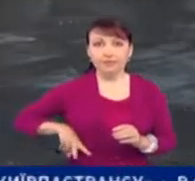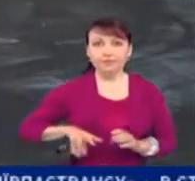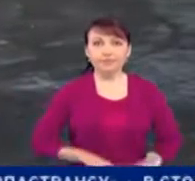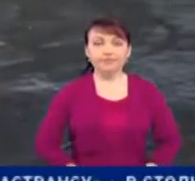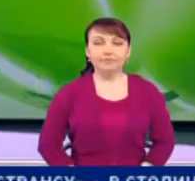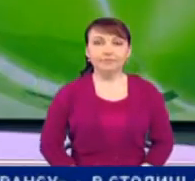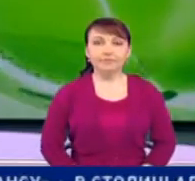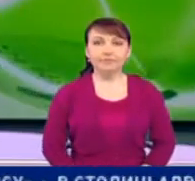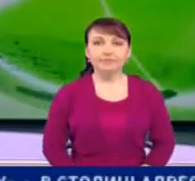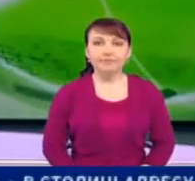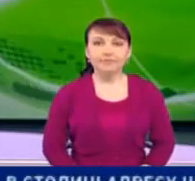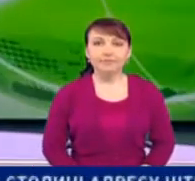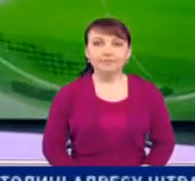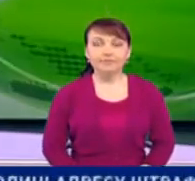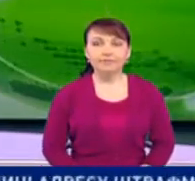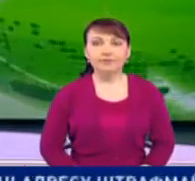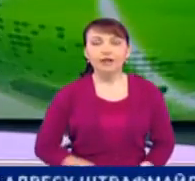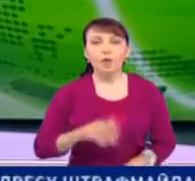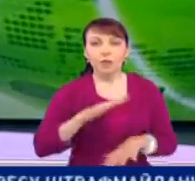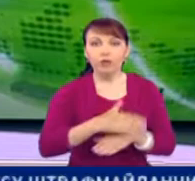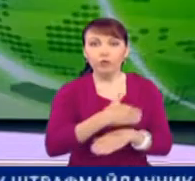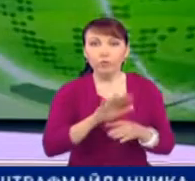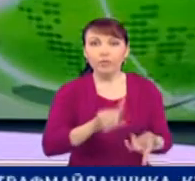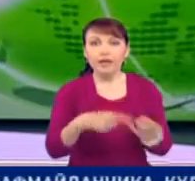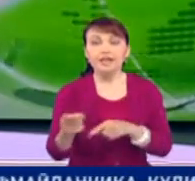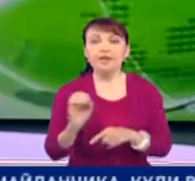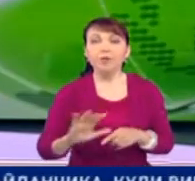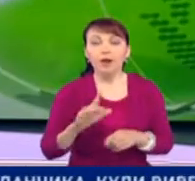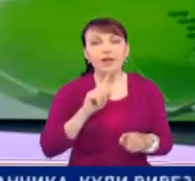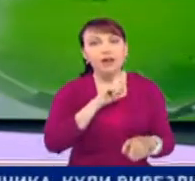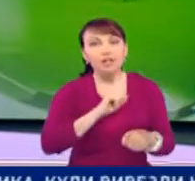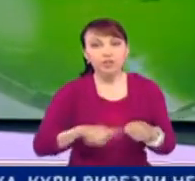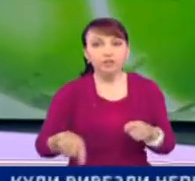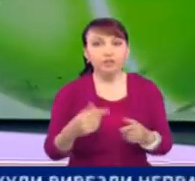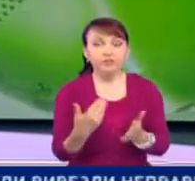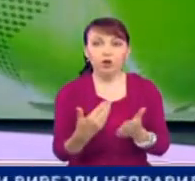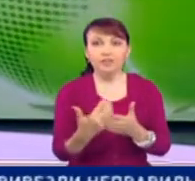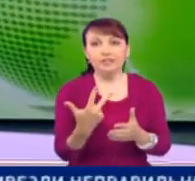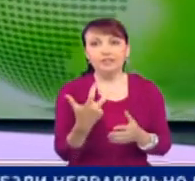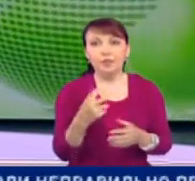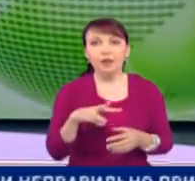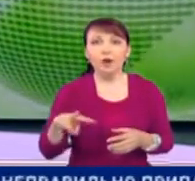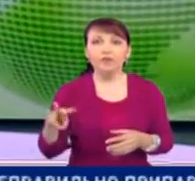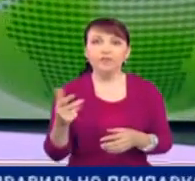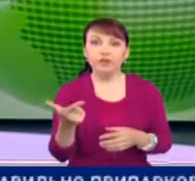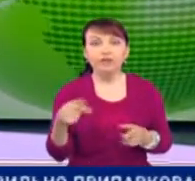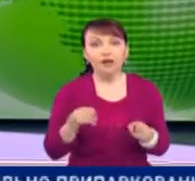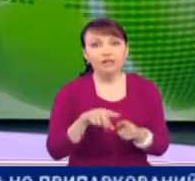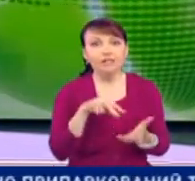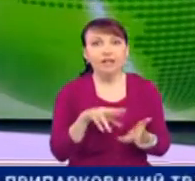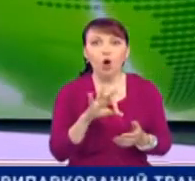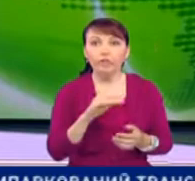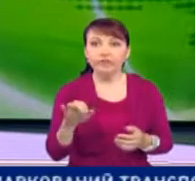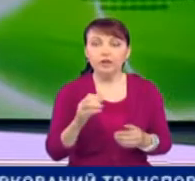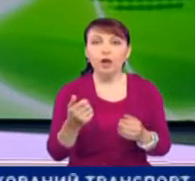«Київ». З Банкової на Європейську якнайшвидше, всього за 300 мільйонів гривень. Така ціна офіса